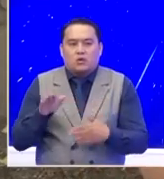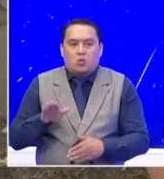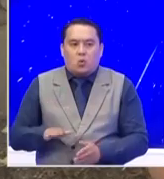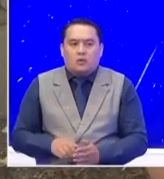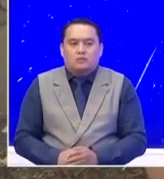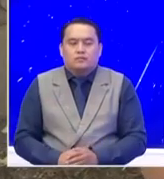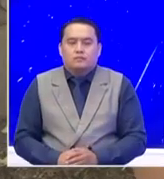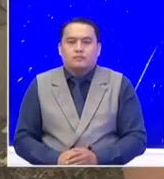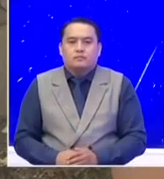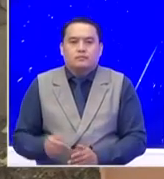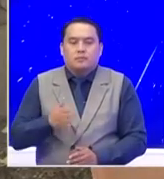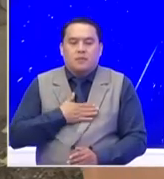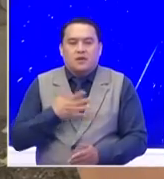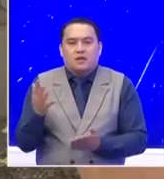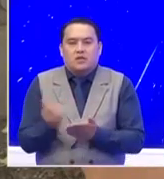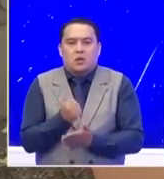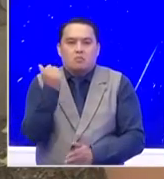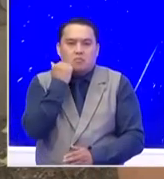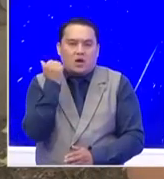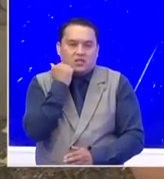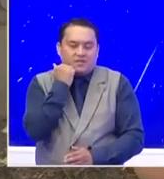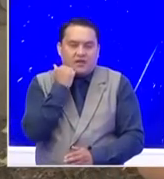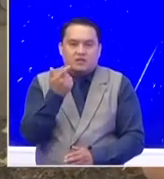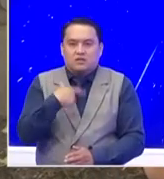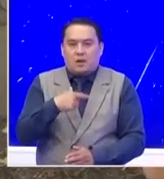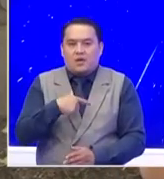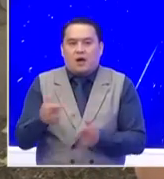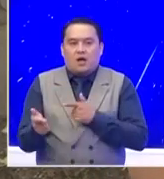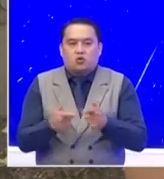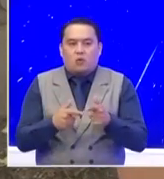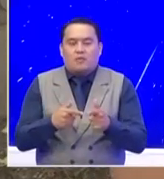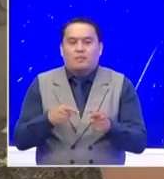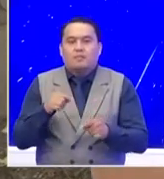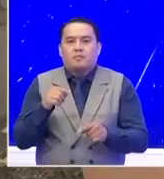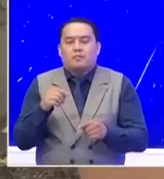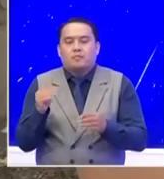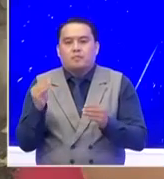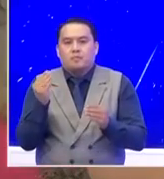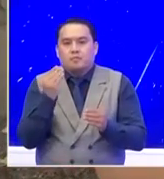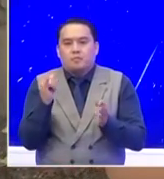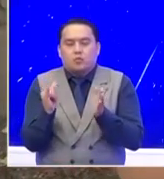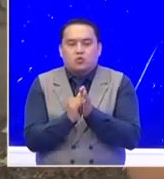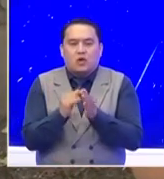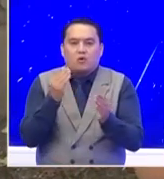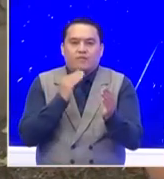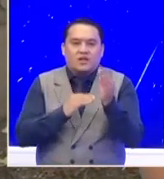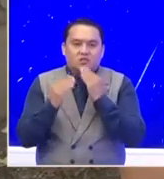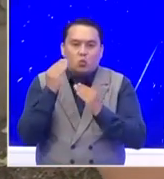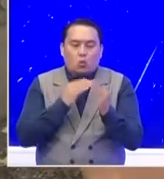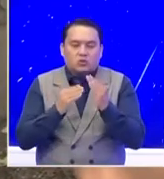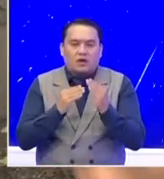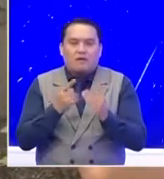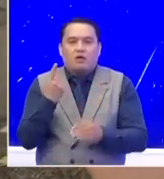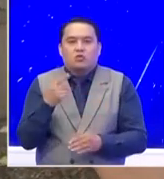в Москве клинику, называется она «Моторика», которые сами изготавливают эти протезы. И получается, вот сейчас мы собрали